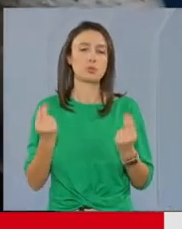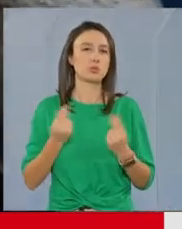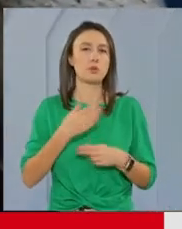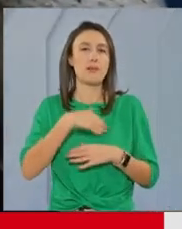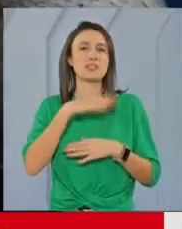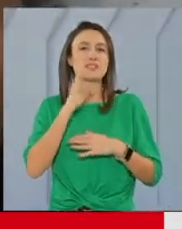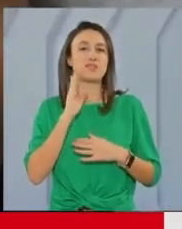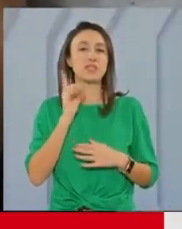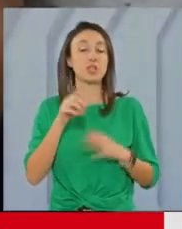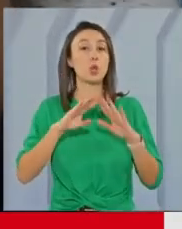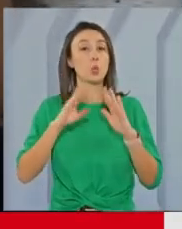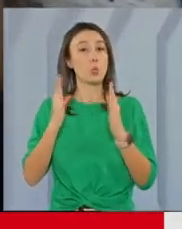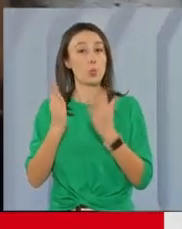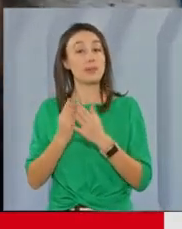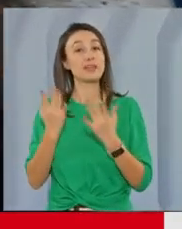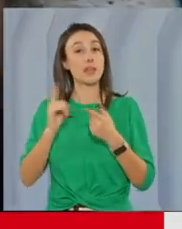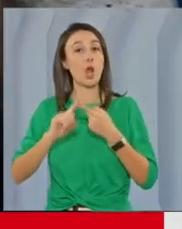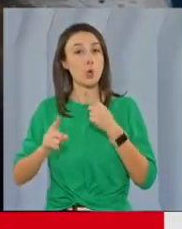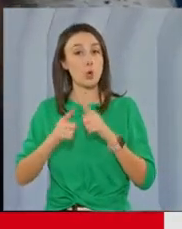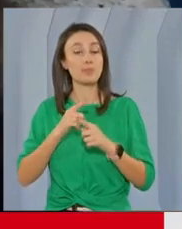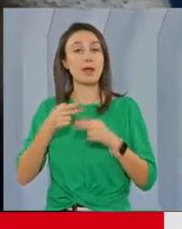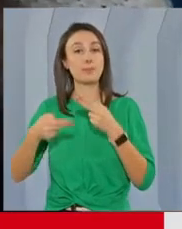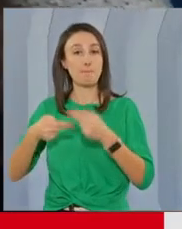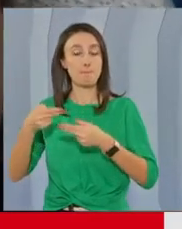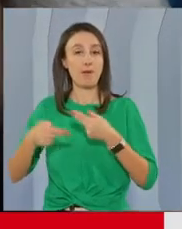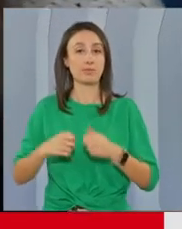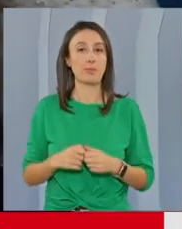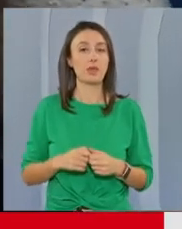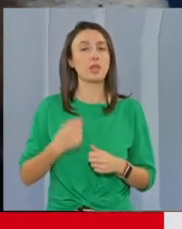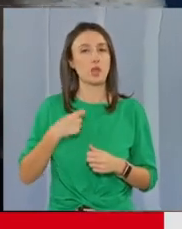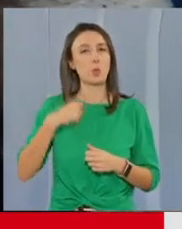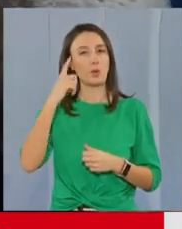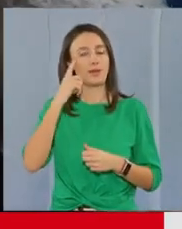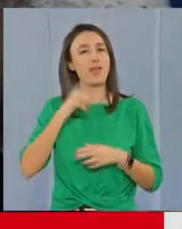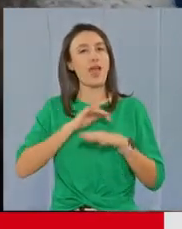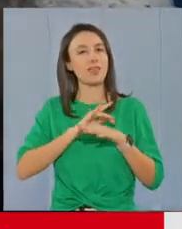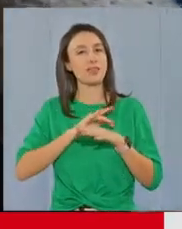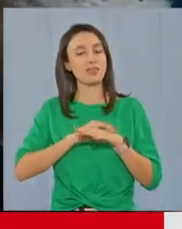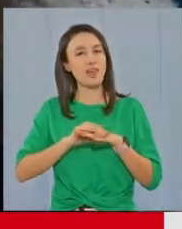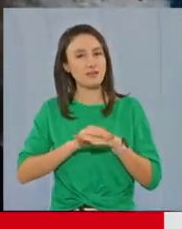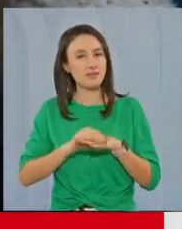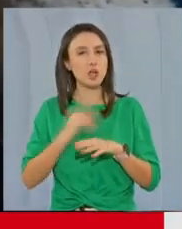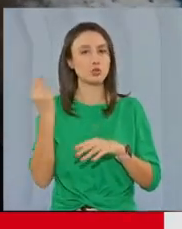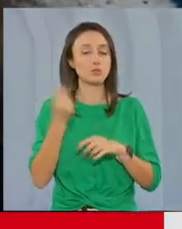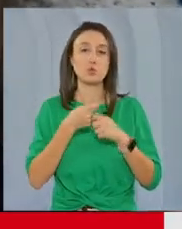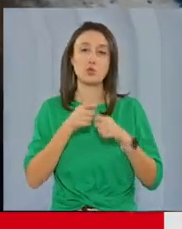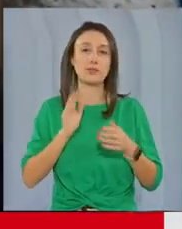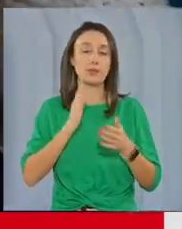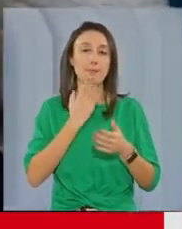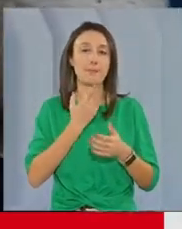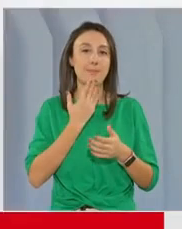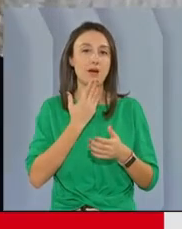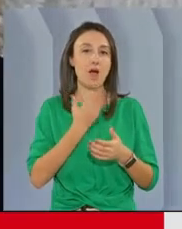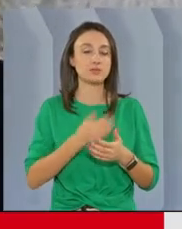asta bă dar pentru cât a luptat în pandemie cred că i a iertat Dumnezeu toate